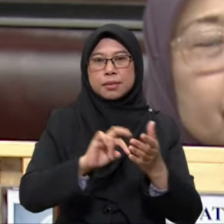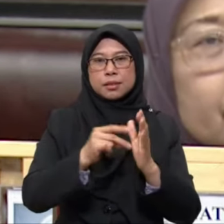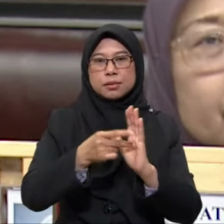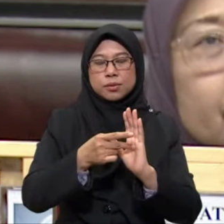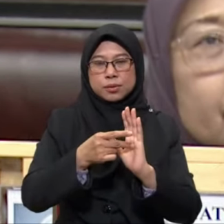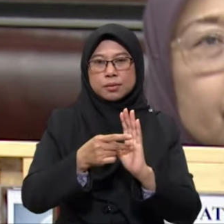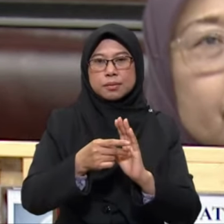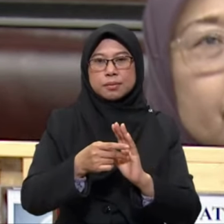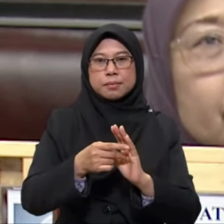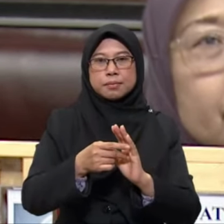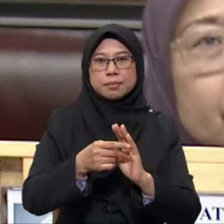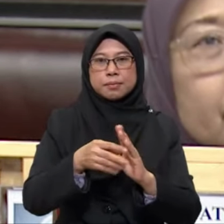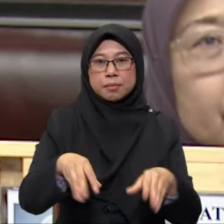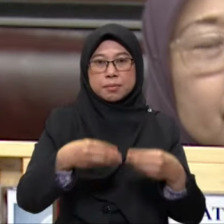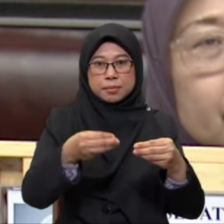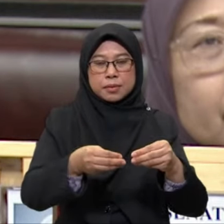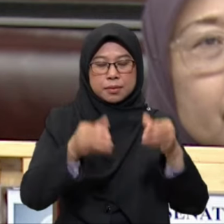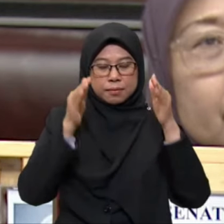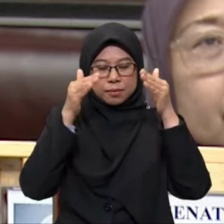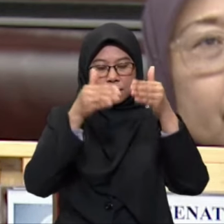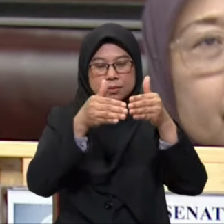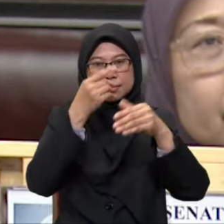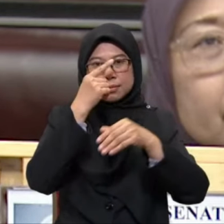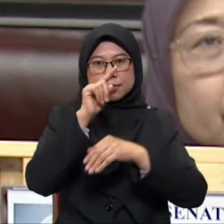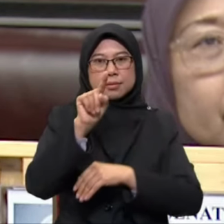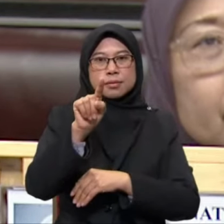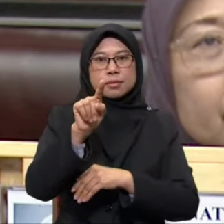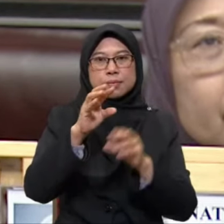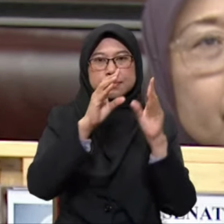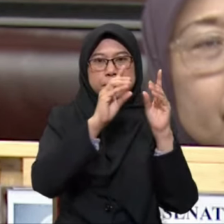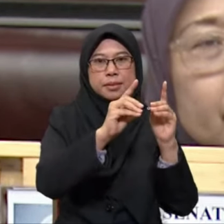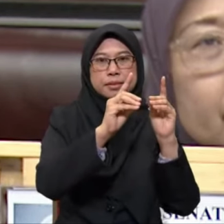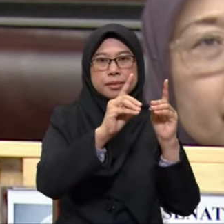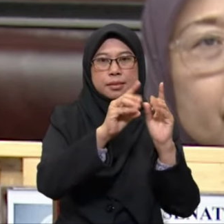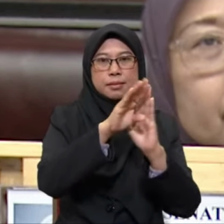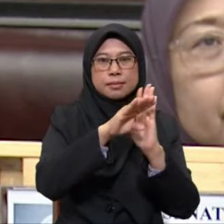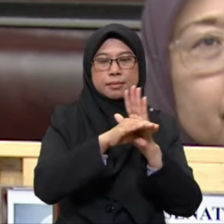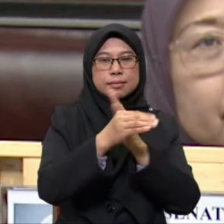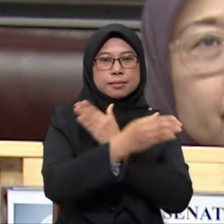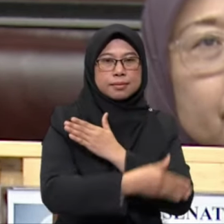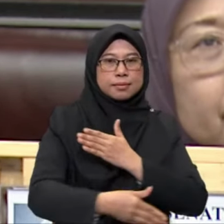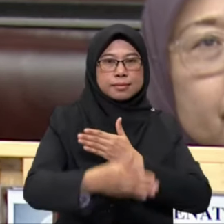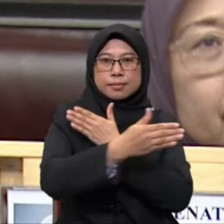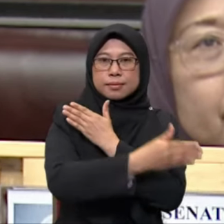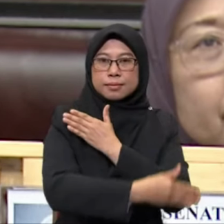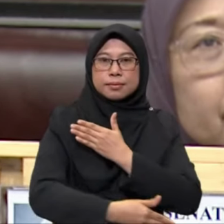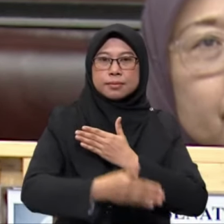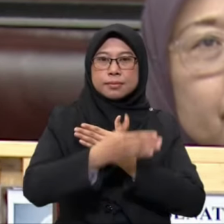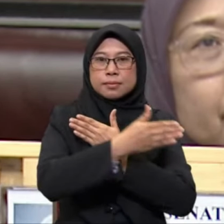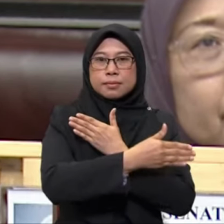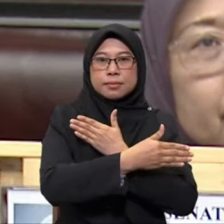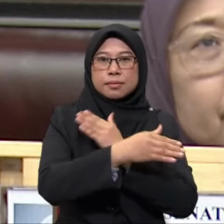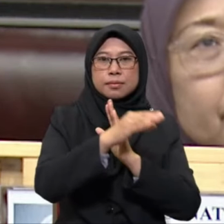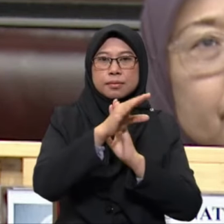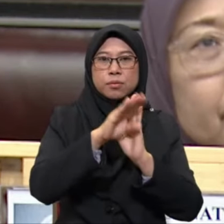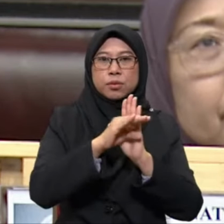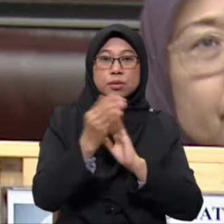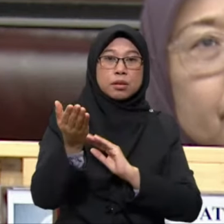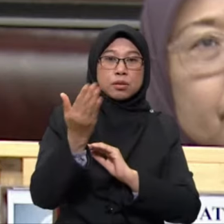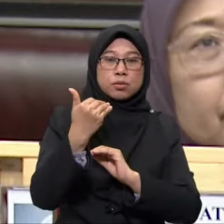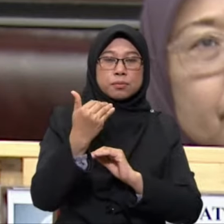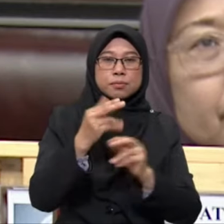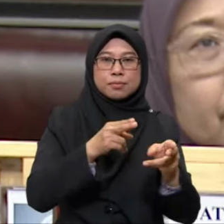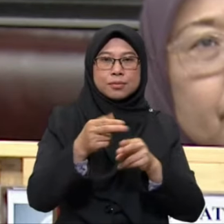lebih memberi penekanan kepada pendidikan rukun negara, modul jom urus